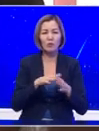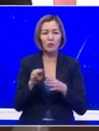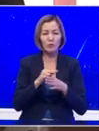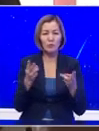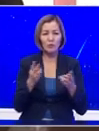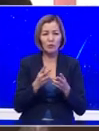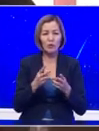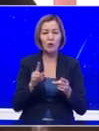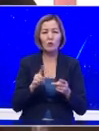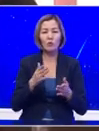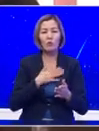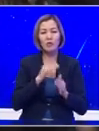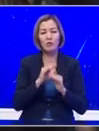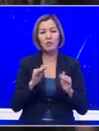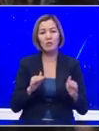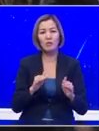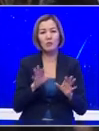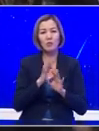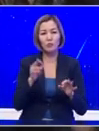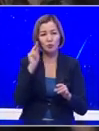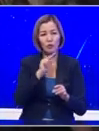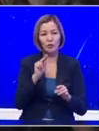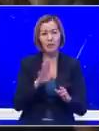реконструкции, чтобы наши дети могли в ней учиться.